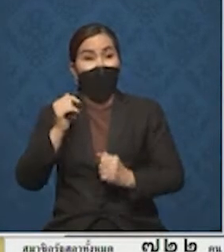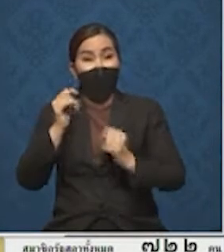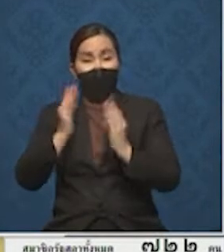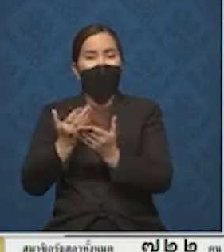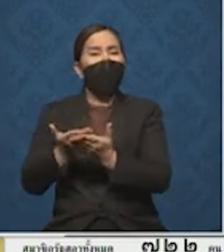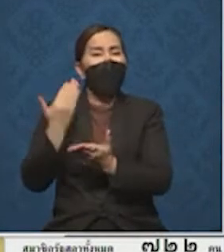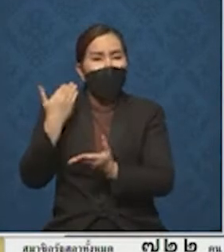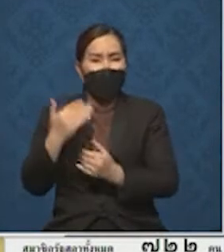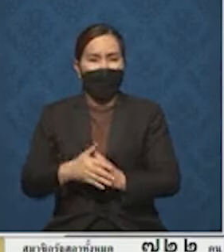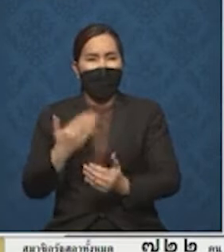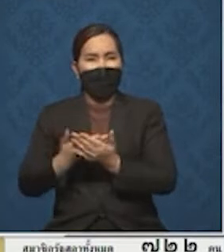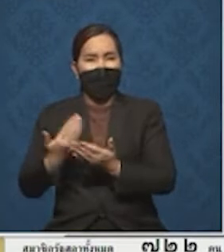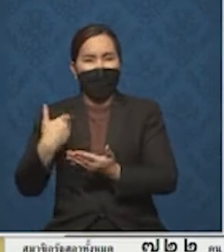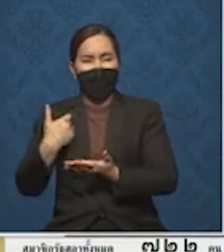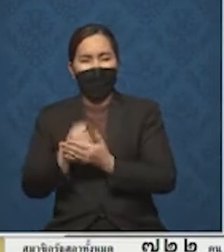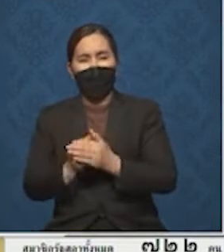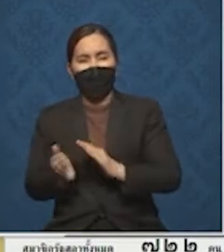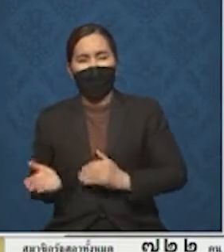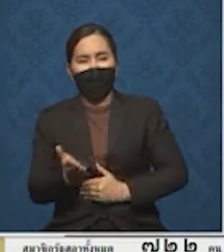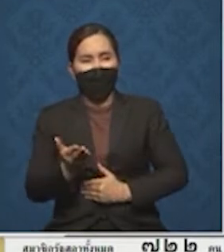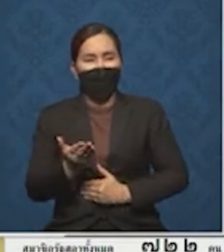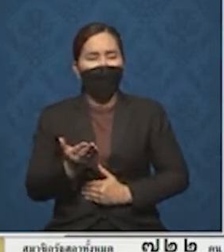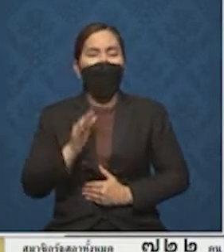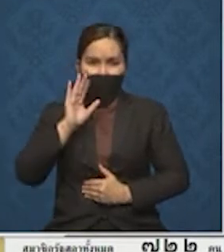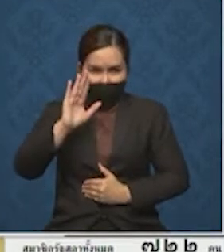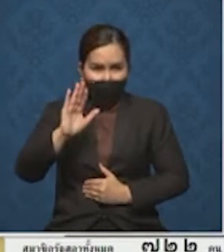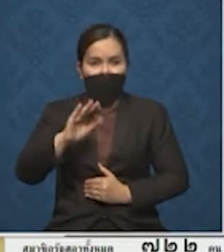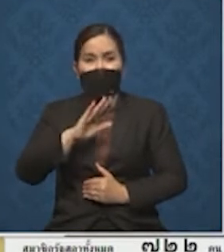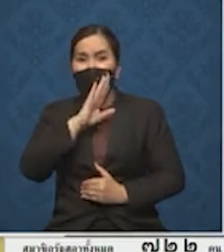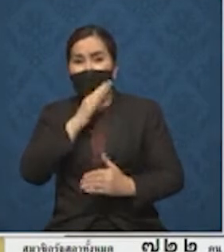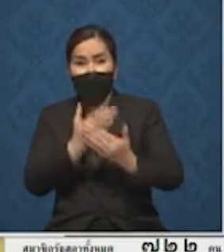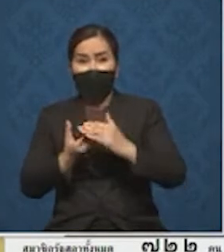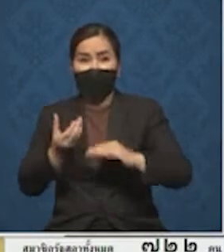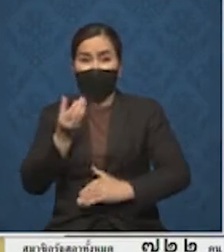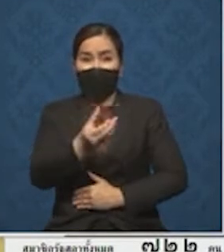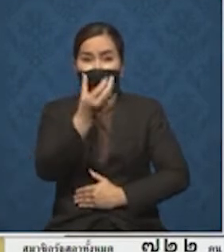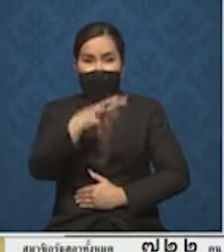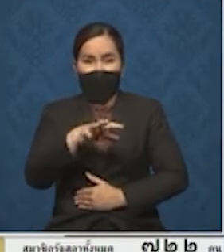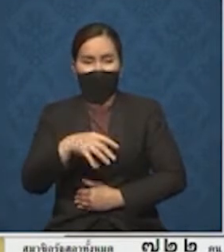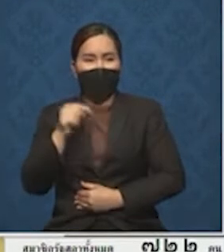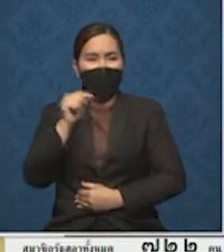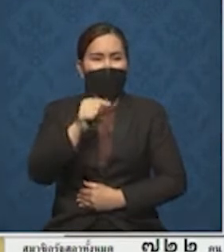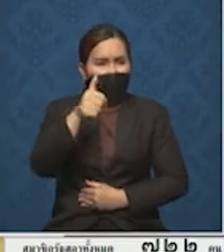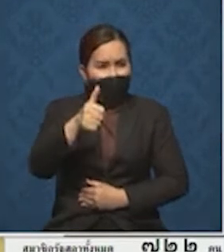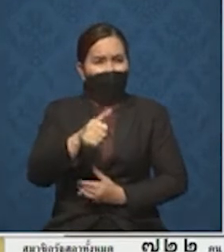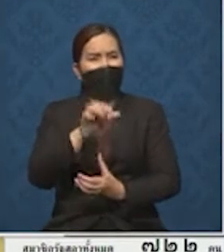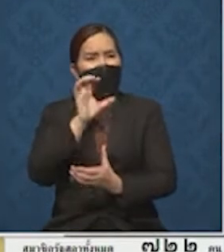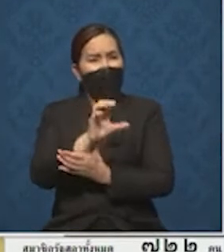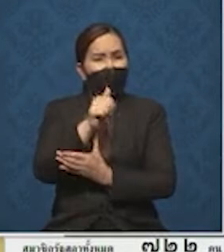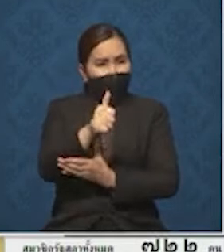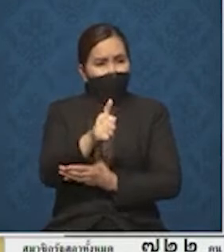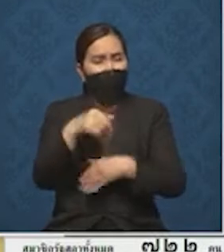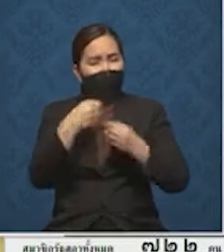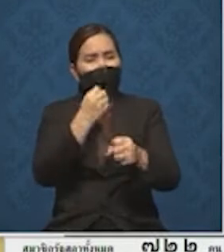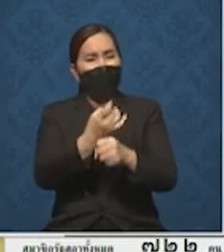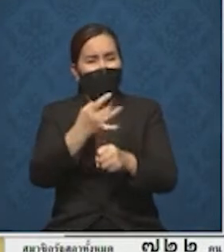นมาเป็นในทุนพักกัเมืองเพื่อบงการหรอมีอต generatesatsu lครอบงำหรอชี้นำในการเดวนก